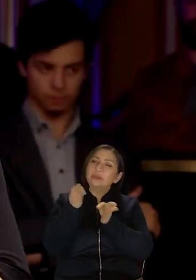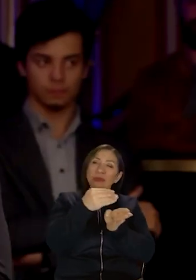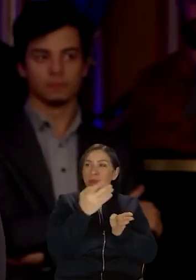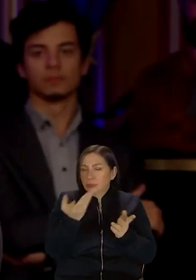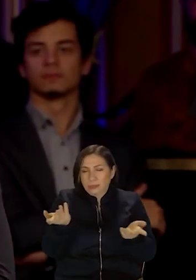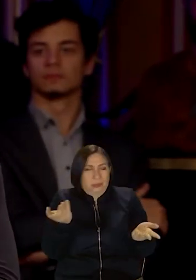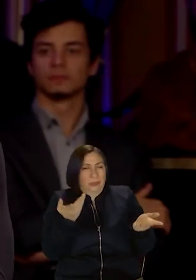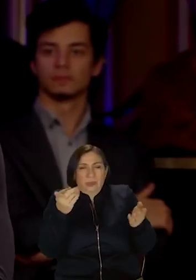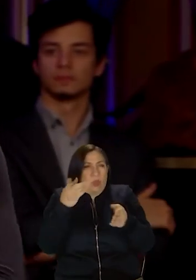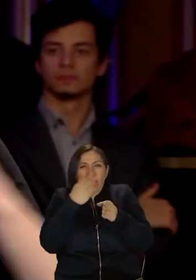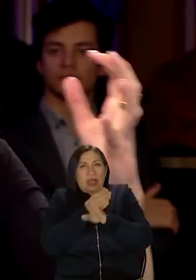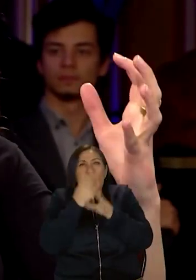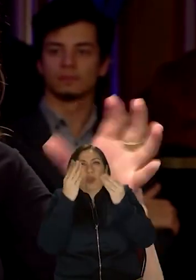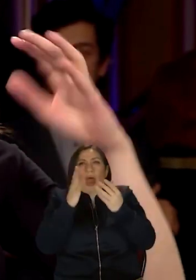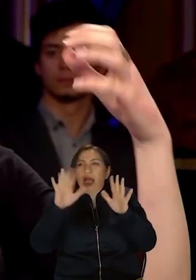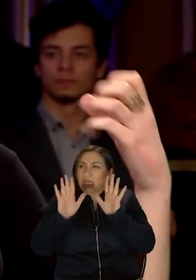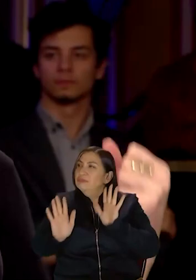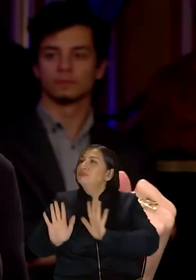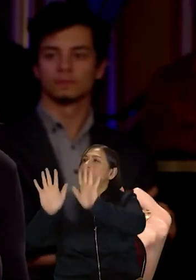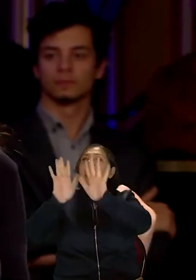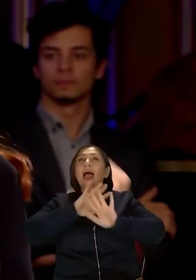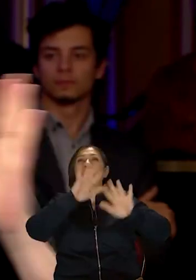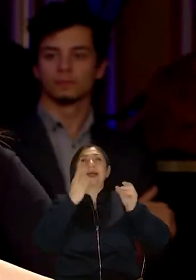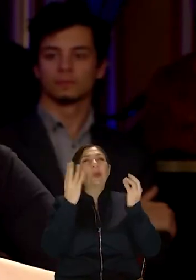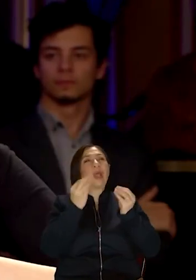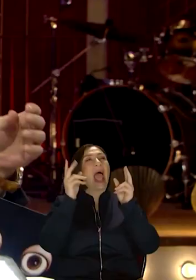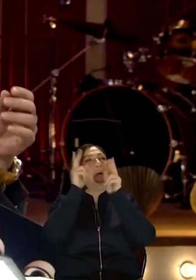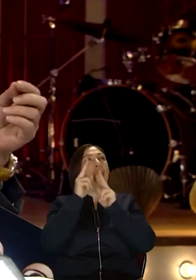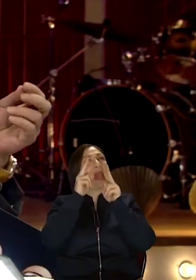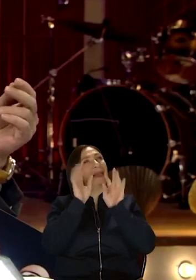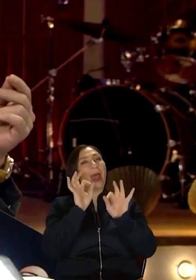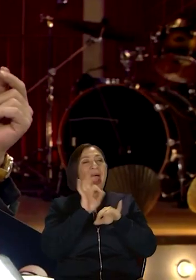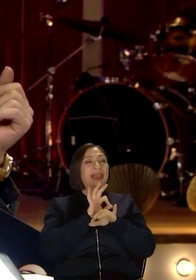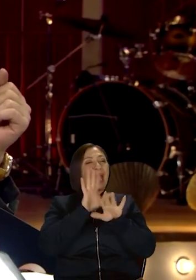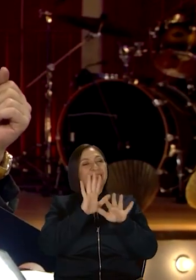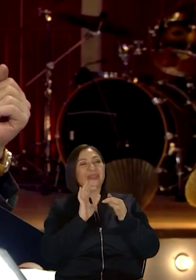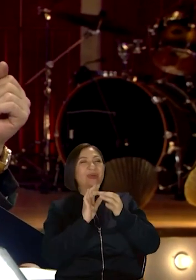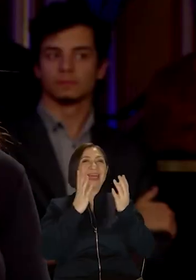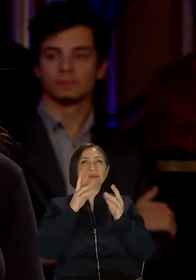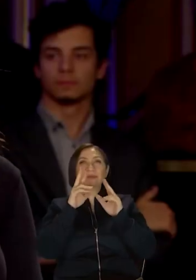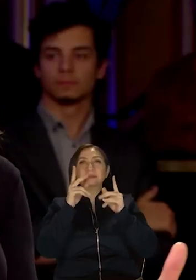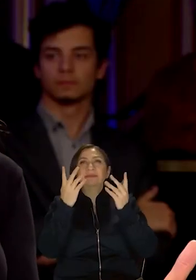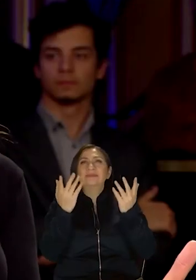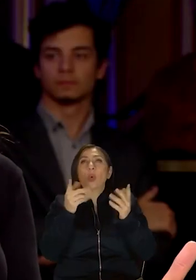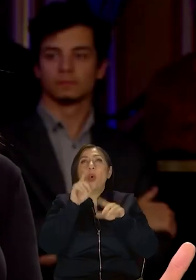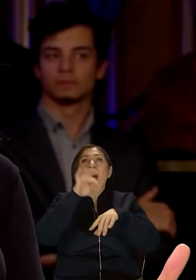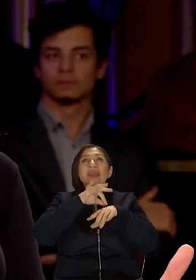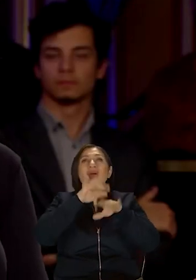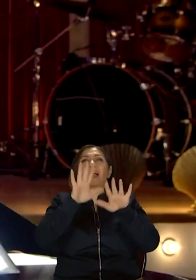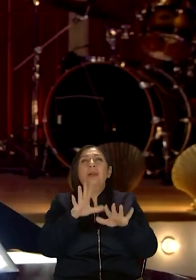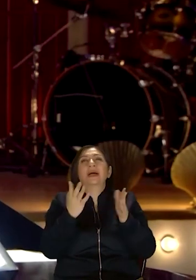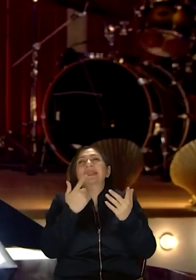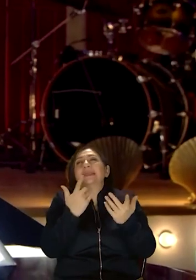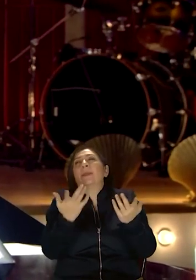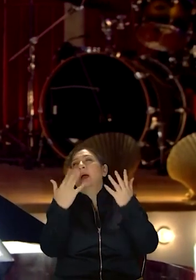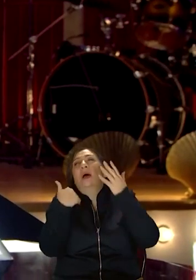o gerçekte olan her şeyi reddedip aslında her şey çok güzel. Anda kalırsan çözersin falan gibi bir... Ya o anda kalmak nedir? Beni